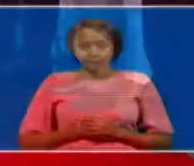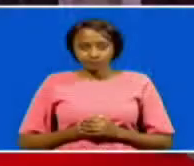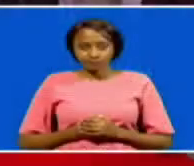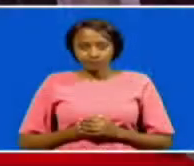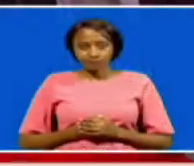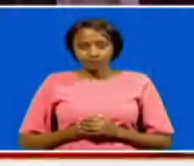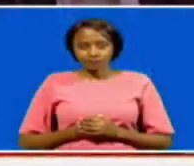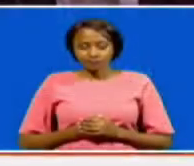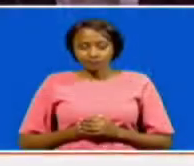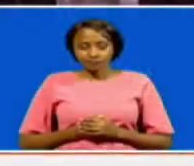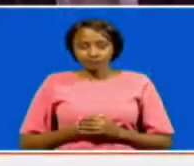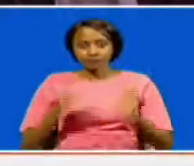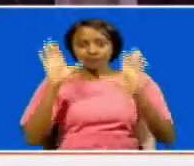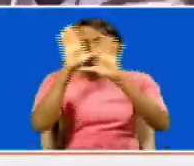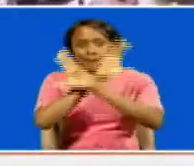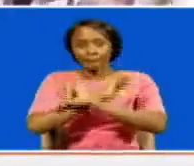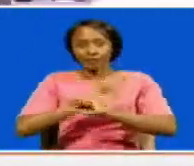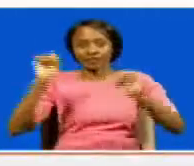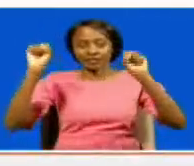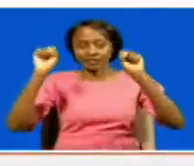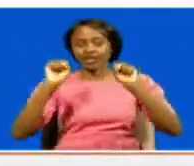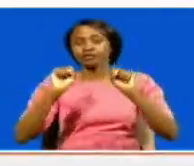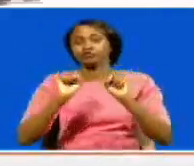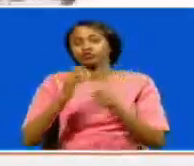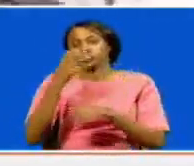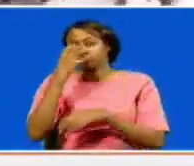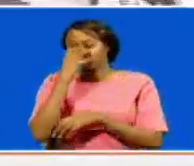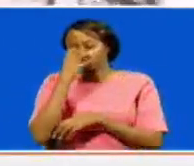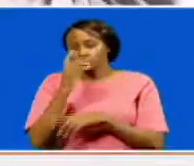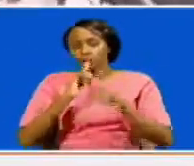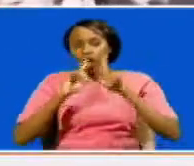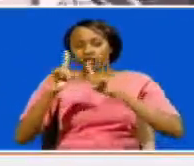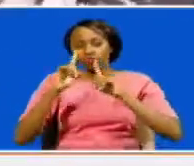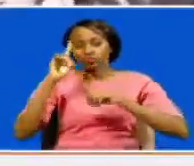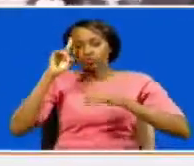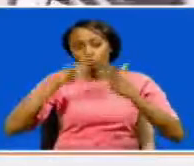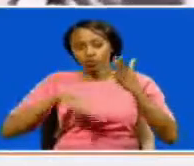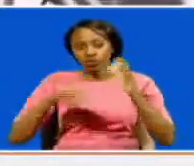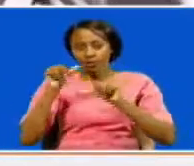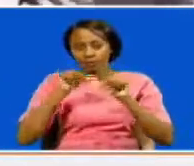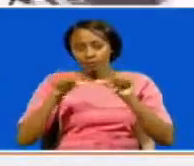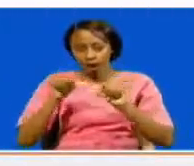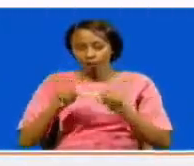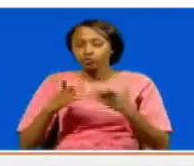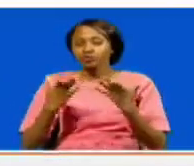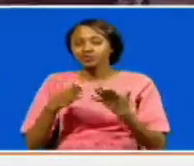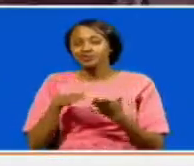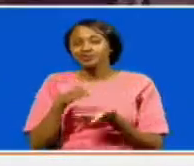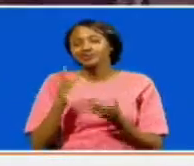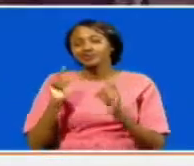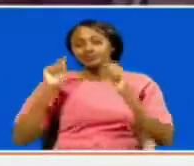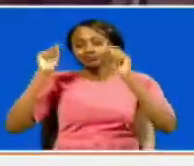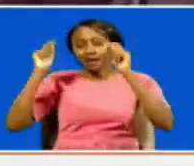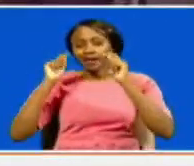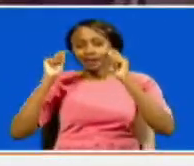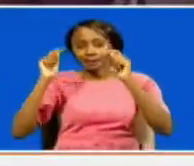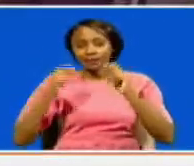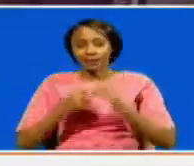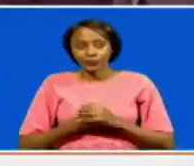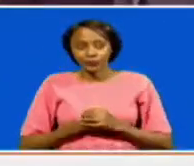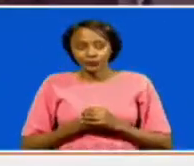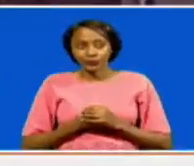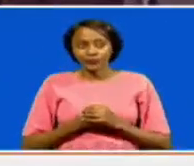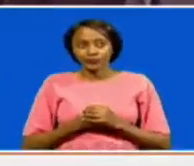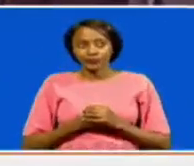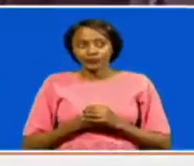Rais William Ruto ameendeleza mashambulizi yake kwa kinara wa Azimio Raila Odinga kutokana na maandamano ambayo amekuwa akiongoza. Your grace